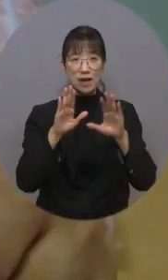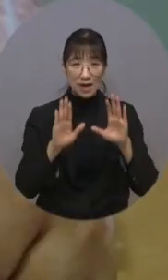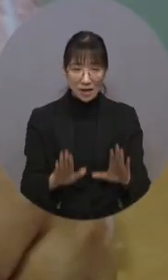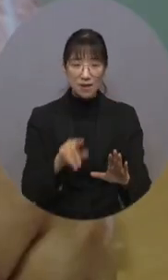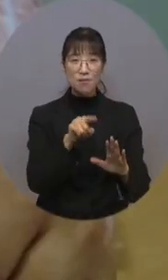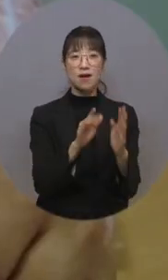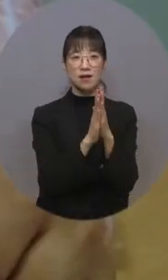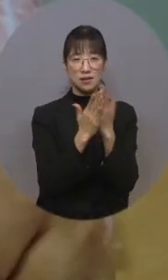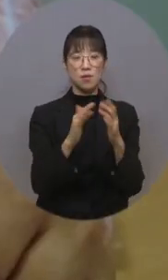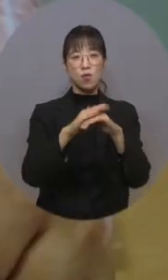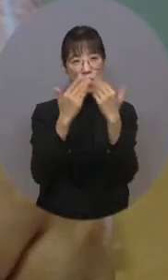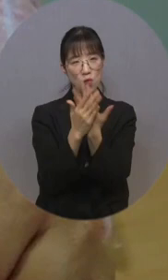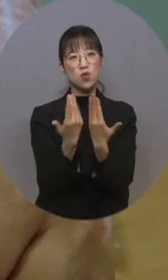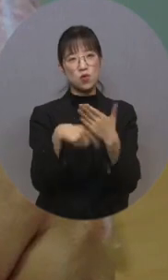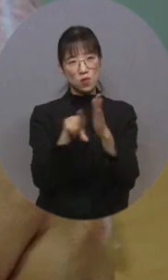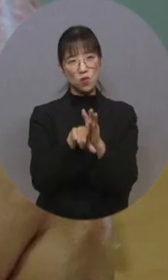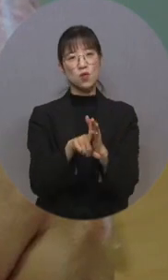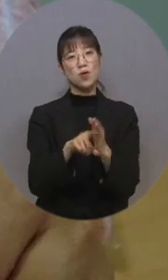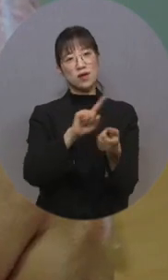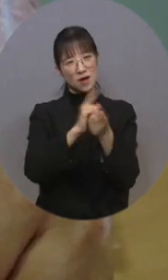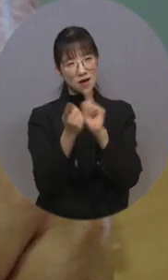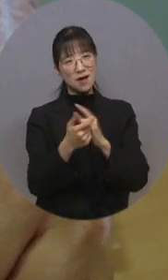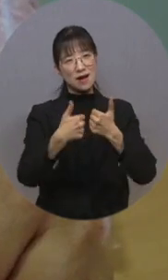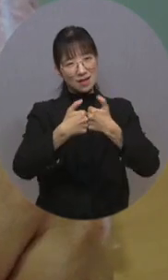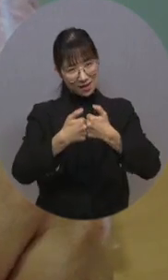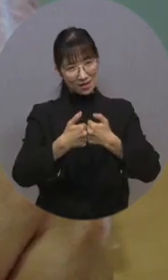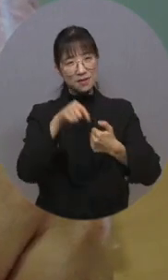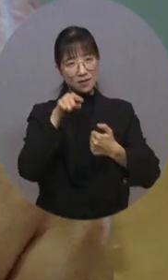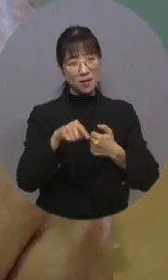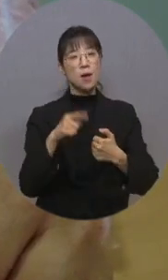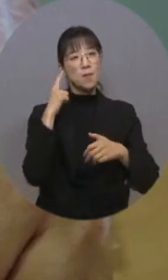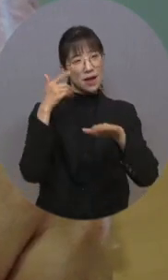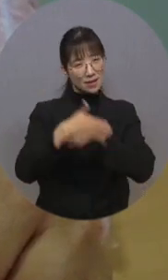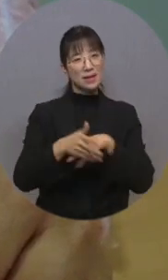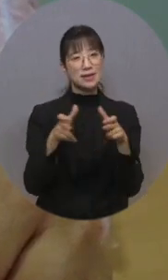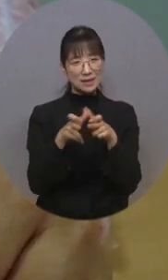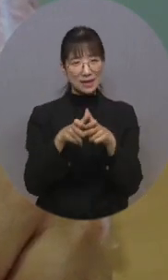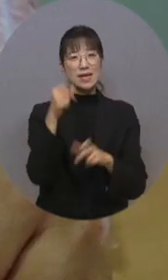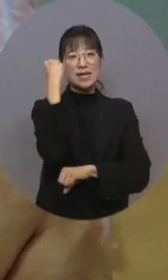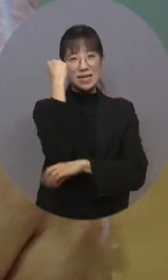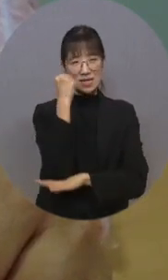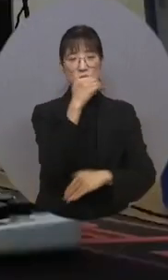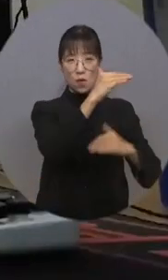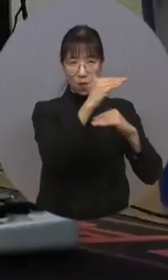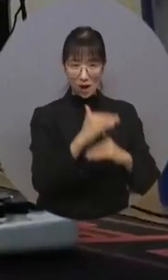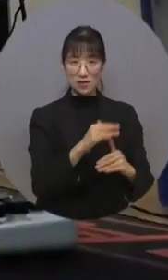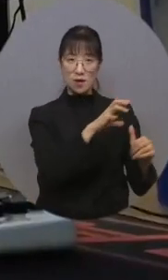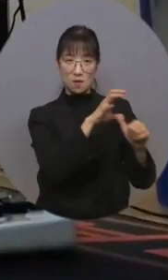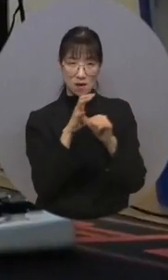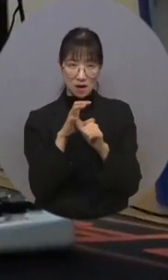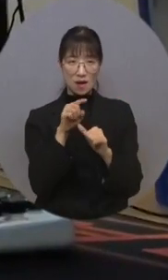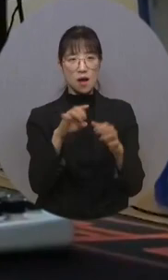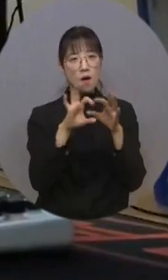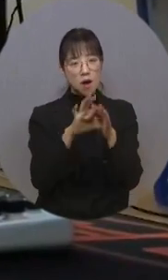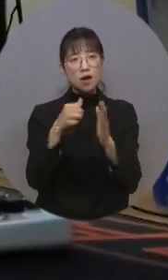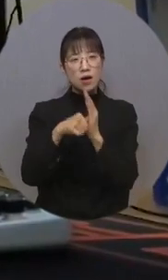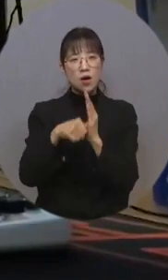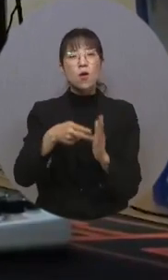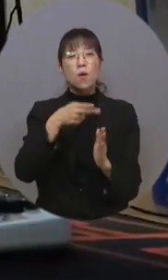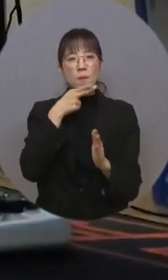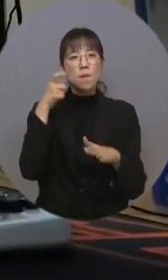책자, 모두를 위한 집단 동료 상담, 발달장애인 집단 동료 상담 기초과정 활용편이 관련 자료가